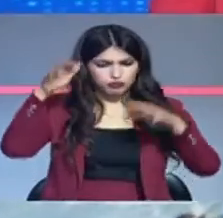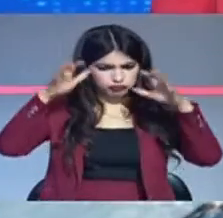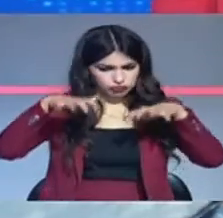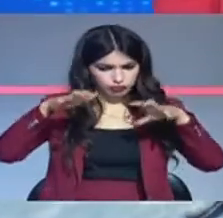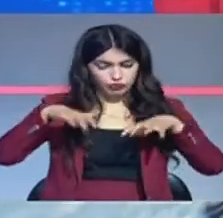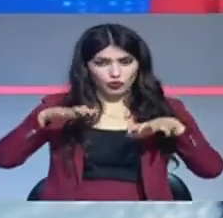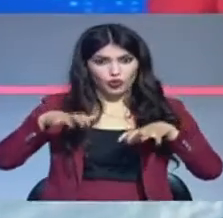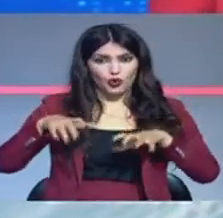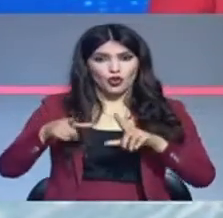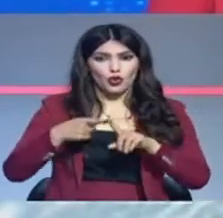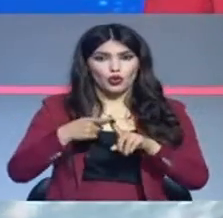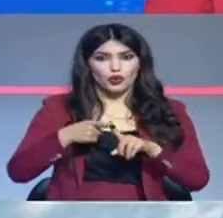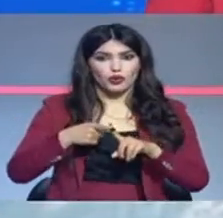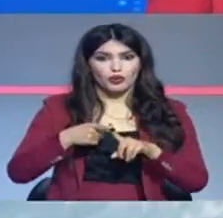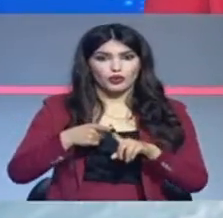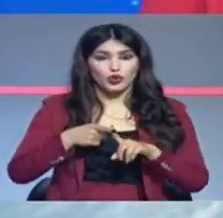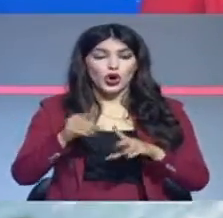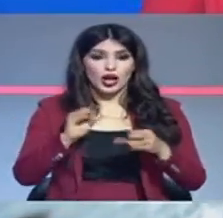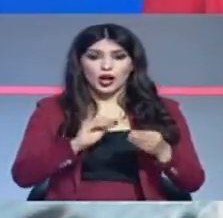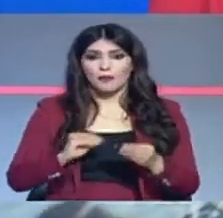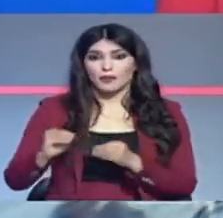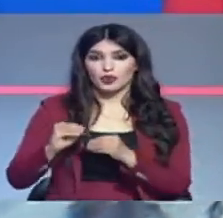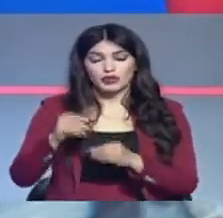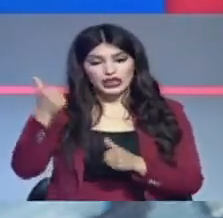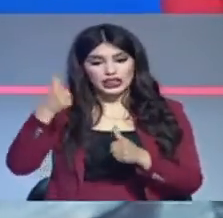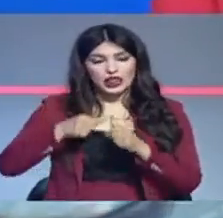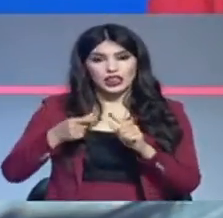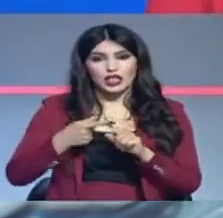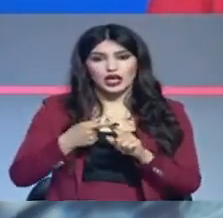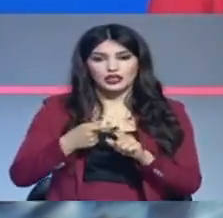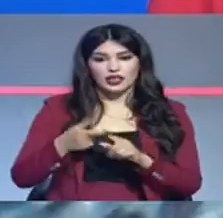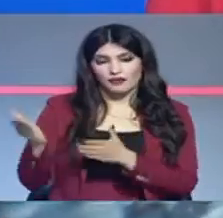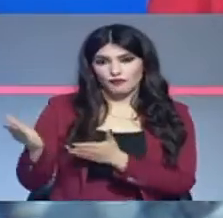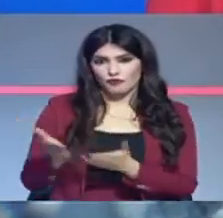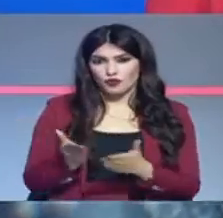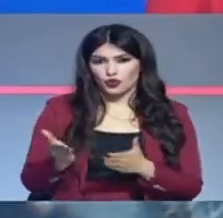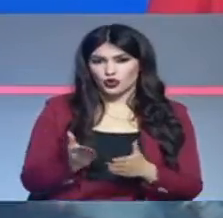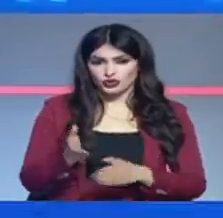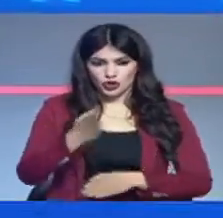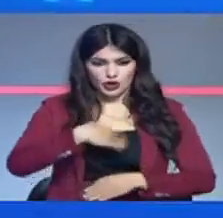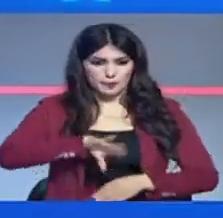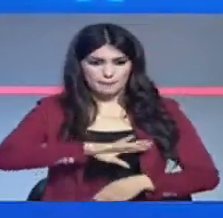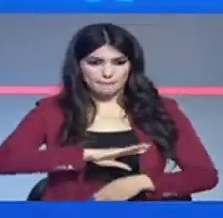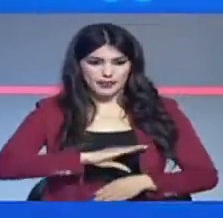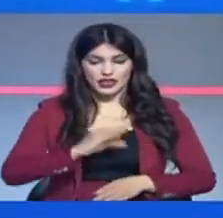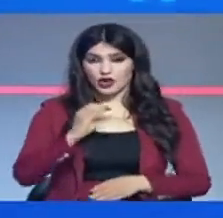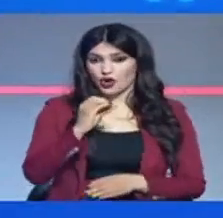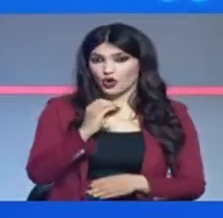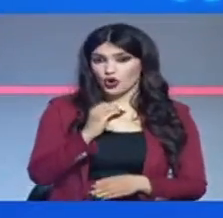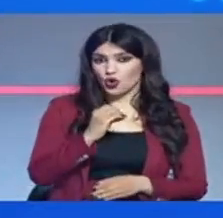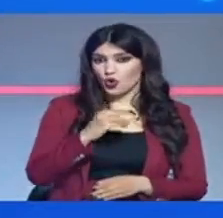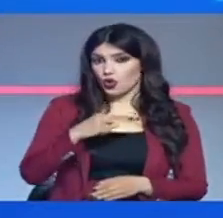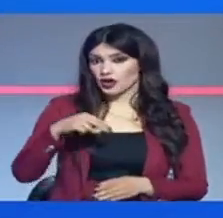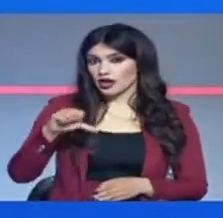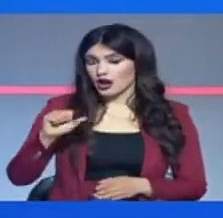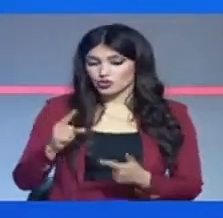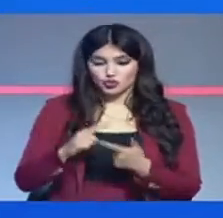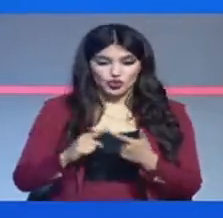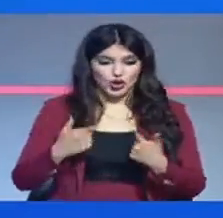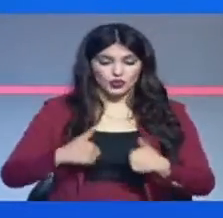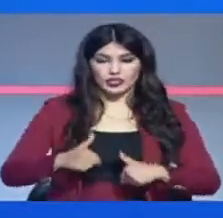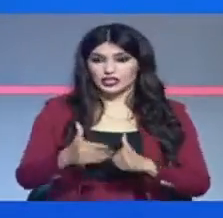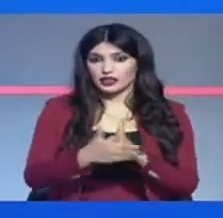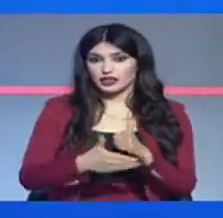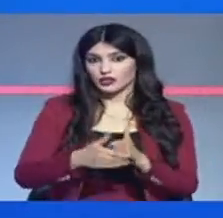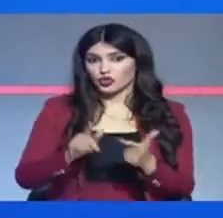الامطار حدثت المشاكل نتذكر انه في بعض الاستضافات المسؤولون سواء تطهير او في وزاره الفلاحه يقولون انه حدودنا